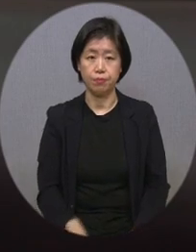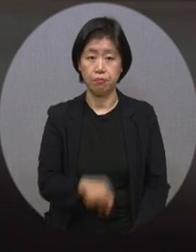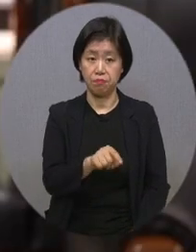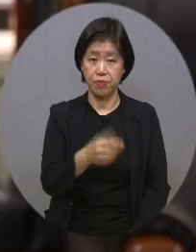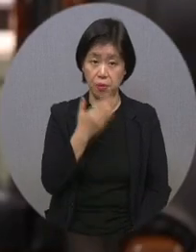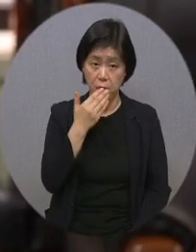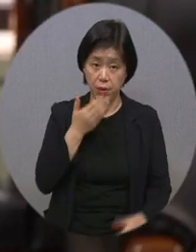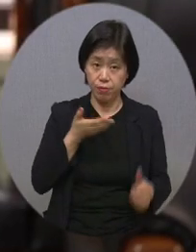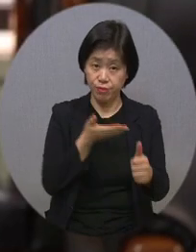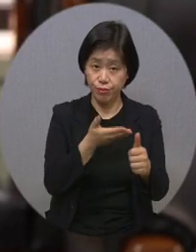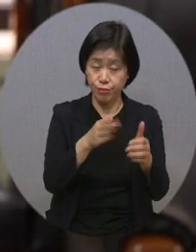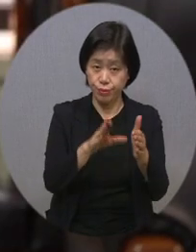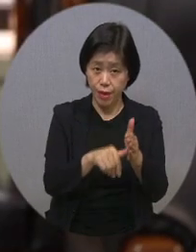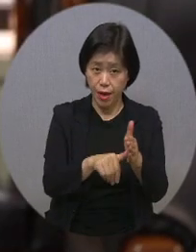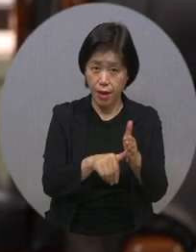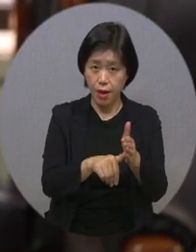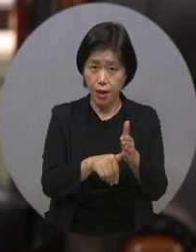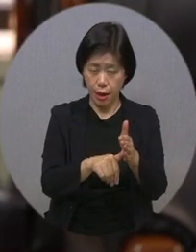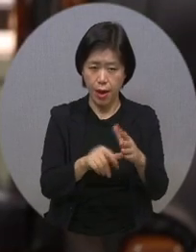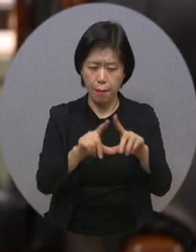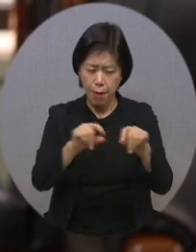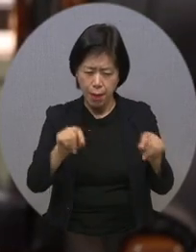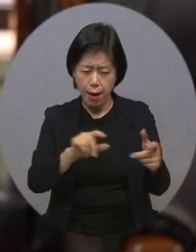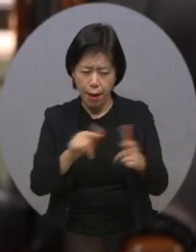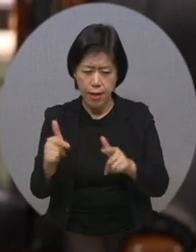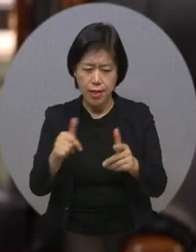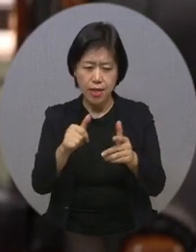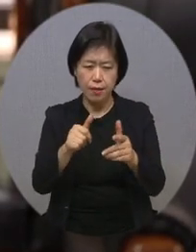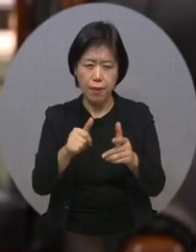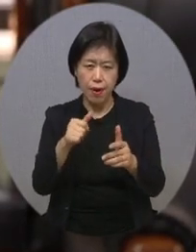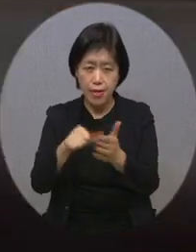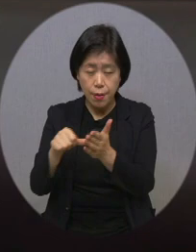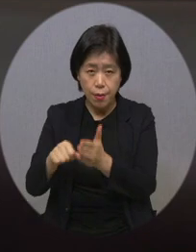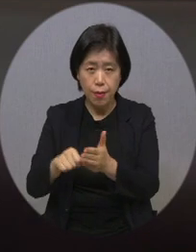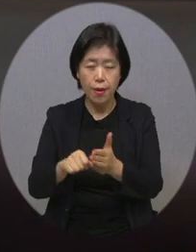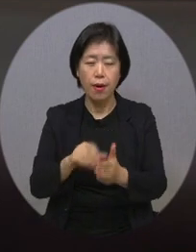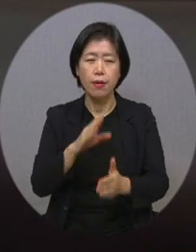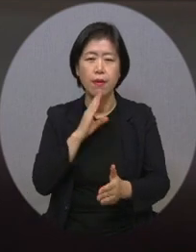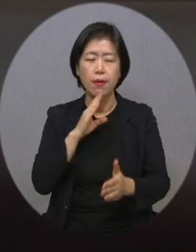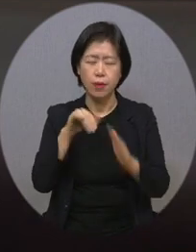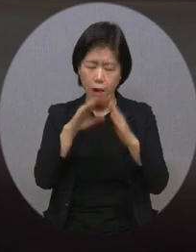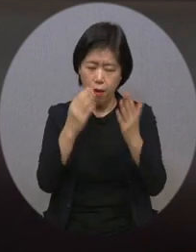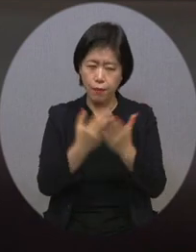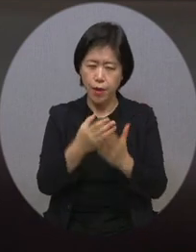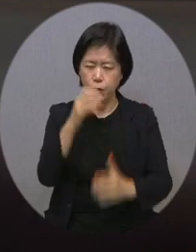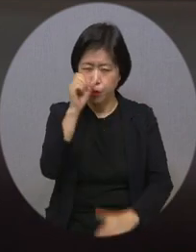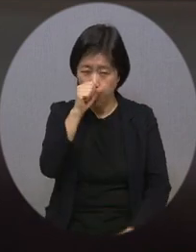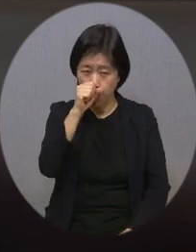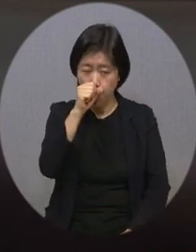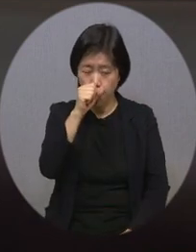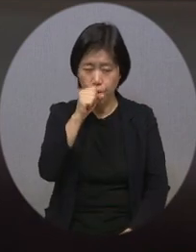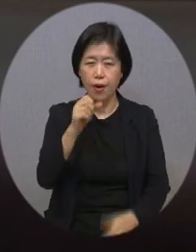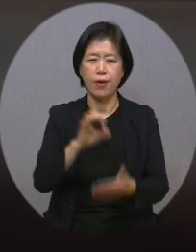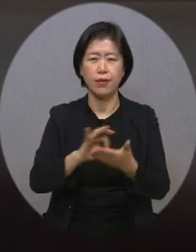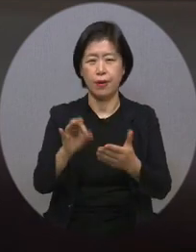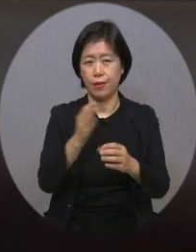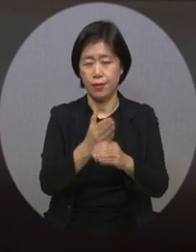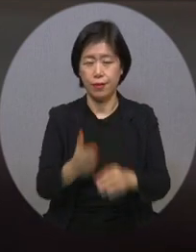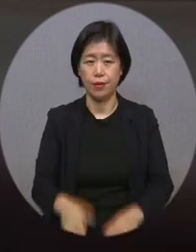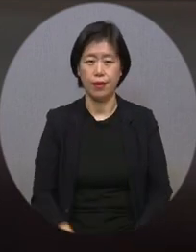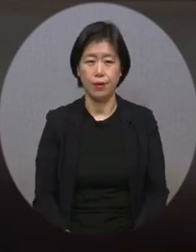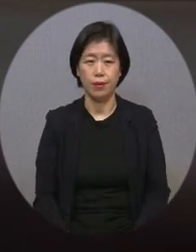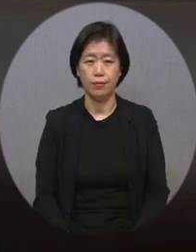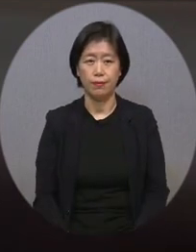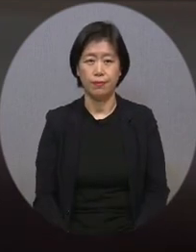급식도 전부 다 아주 좋은 친환경 급식으로 전체 해주고 있고요. 그런 여러 가지 역할들을 하고 있는데